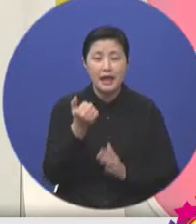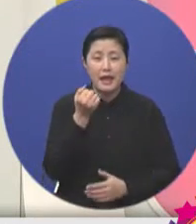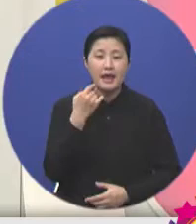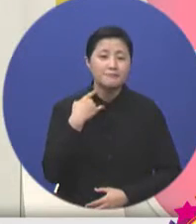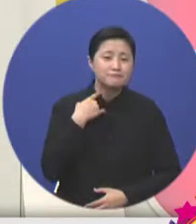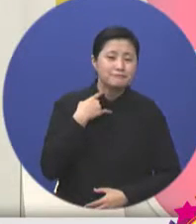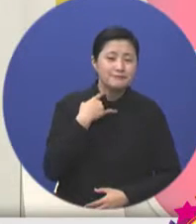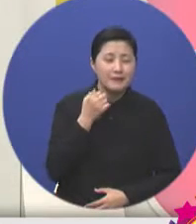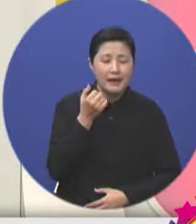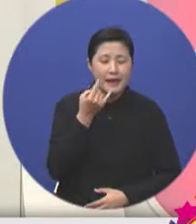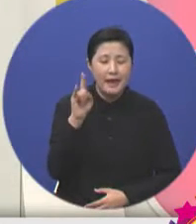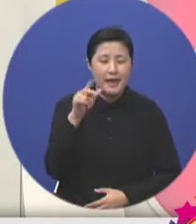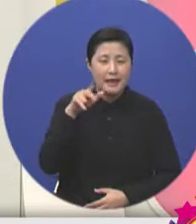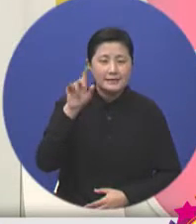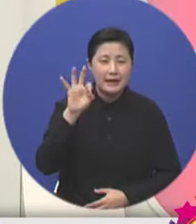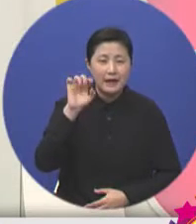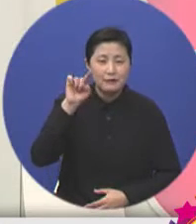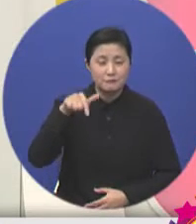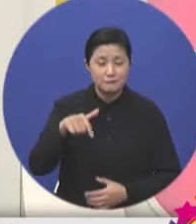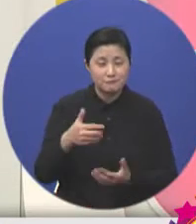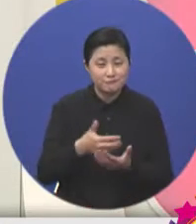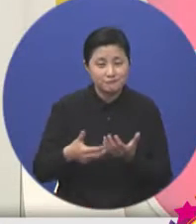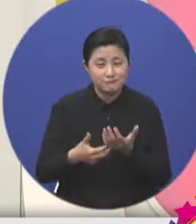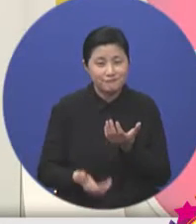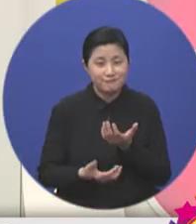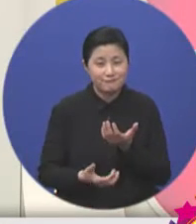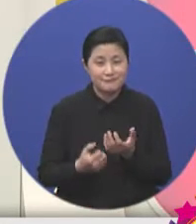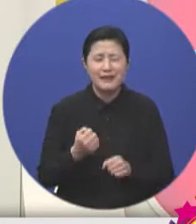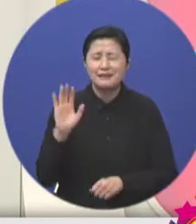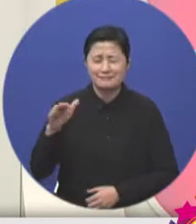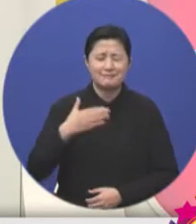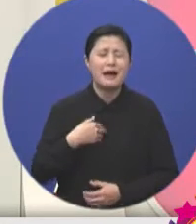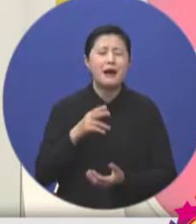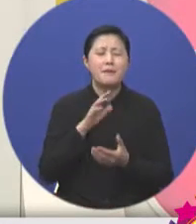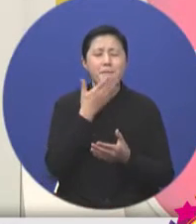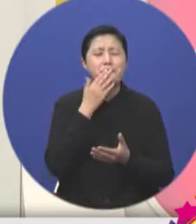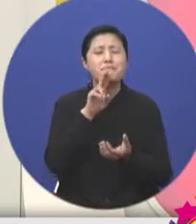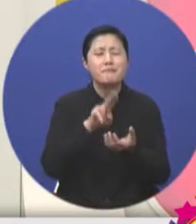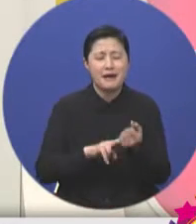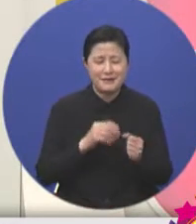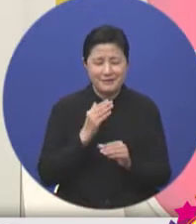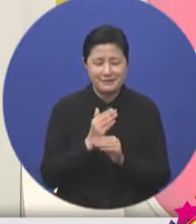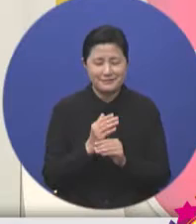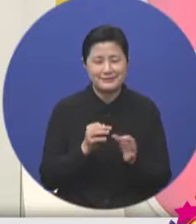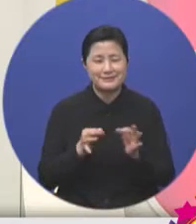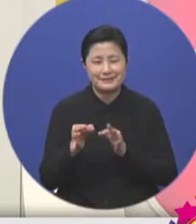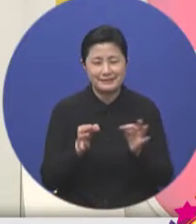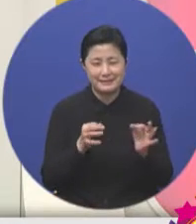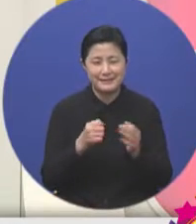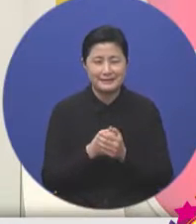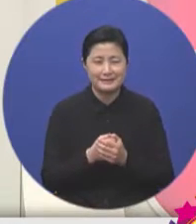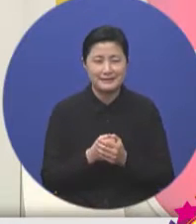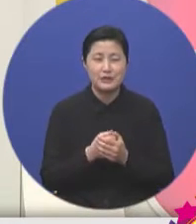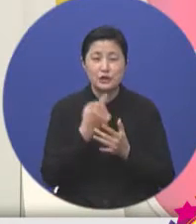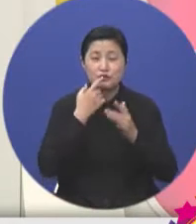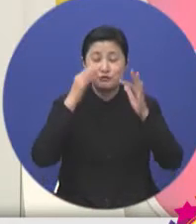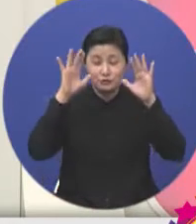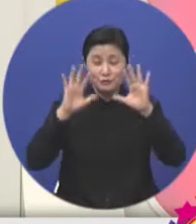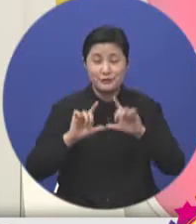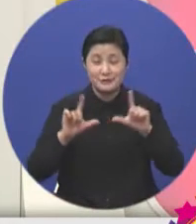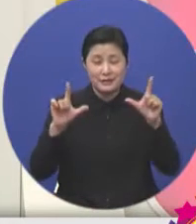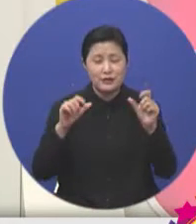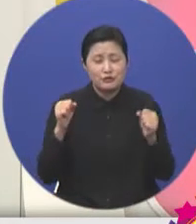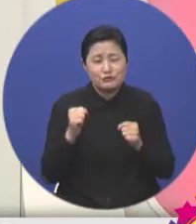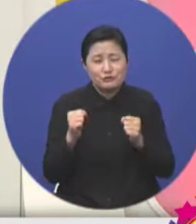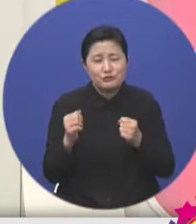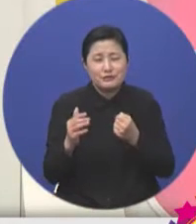아. 해장국 만드세요? 밥 팔아요, 밥. 눈 오는 날 하면 또 해장국도 생각나죠.